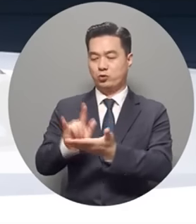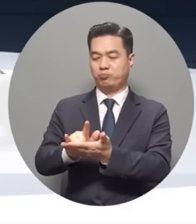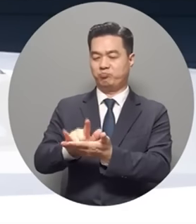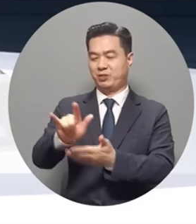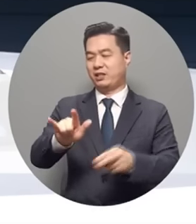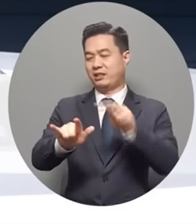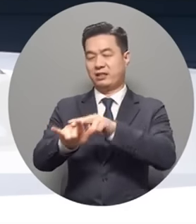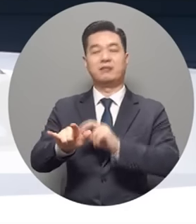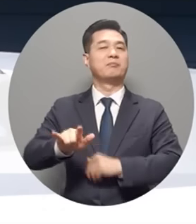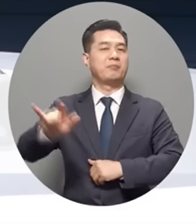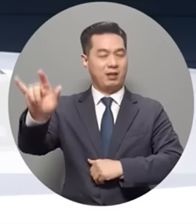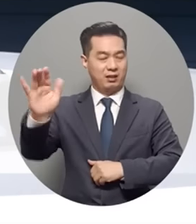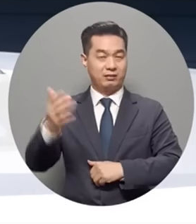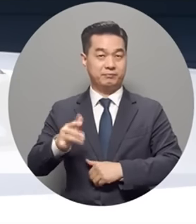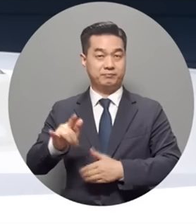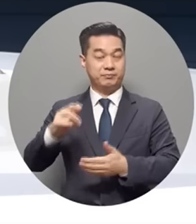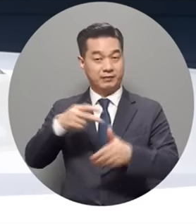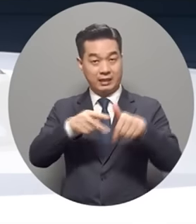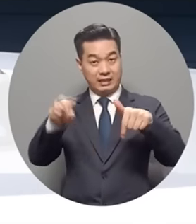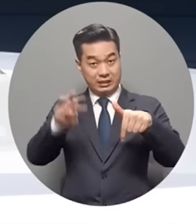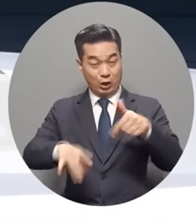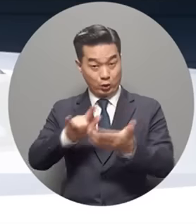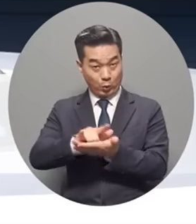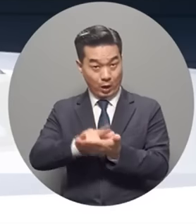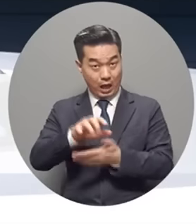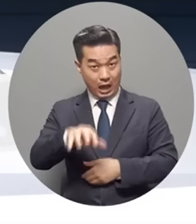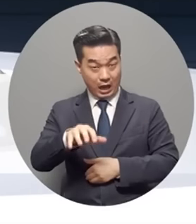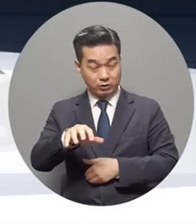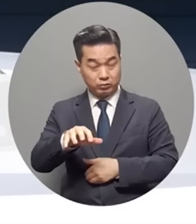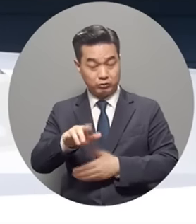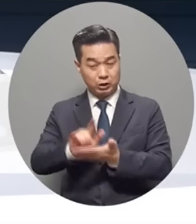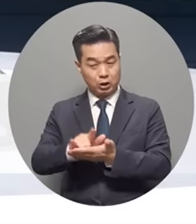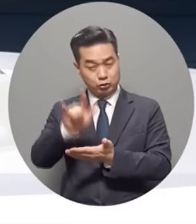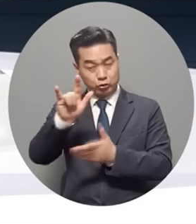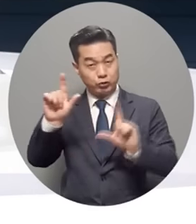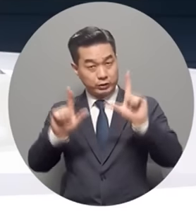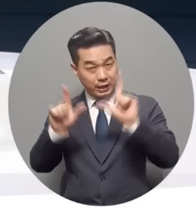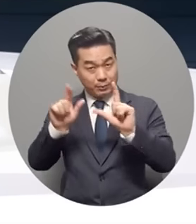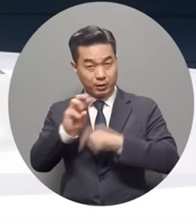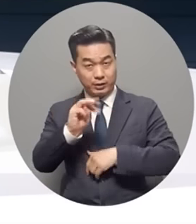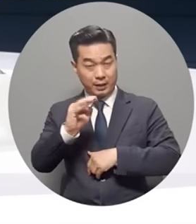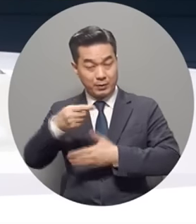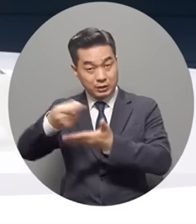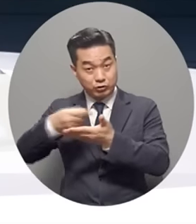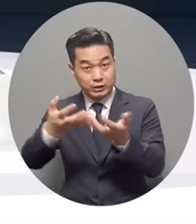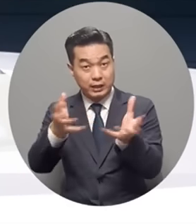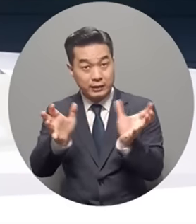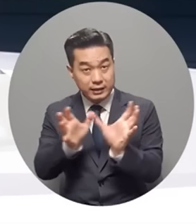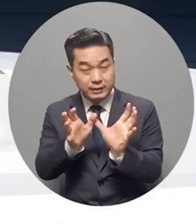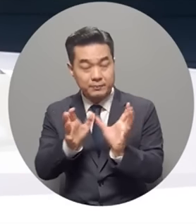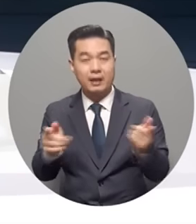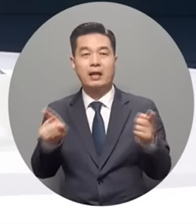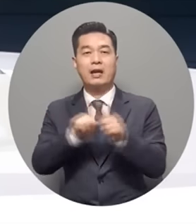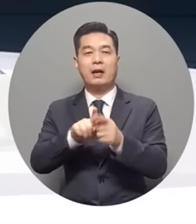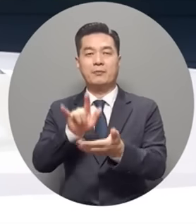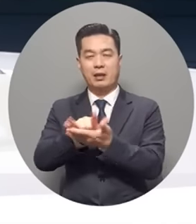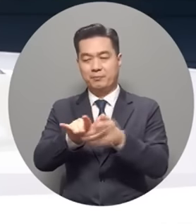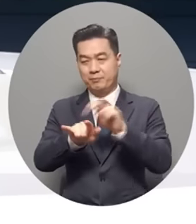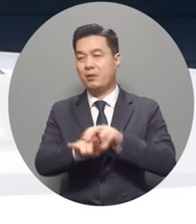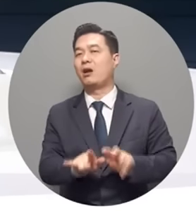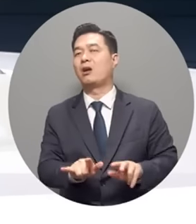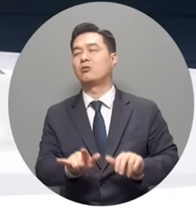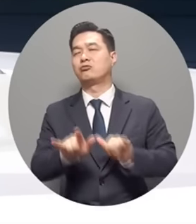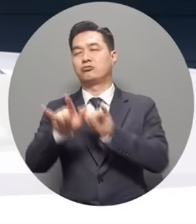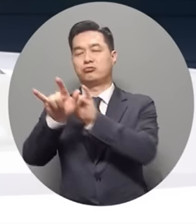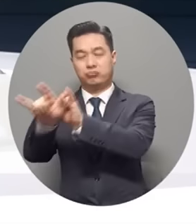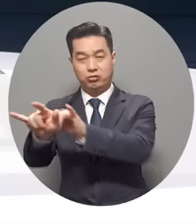탔는데요. 어제 인천공항에서 이 전 장관 출국 장면을 단독 포착한 MBC 취재진이 함께 타고 따라갔습니다.